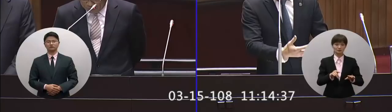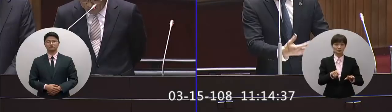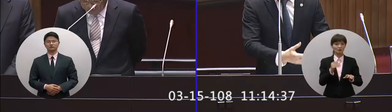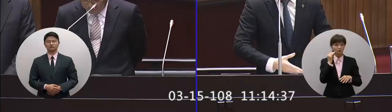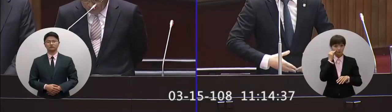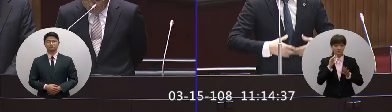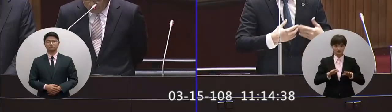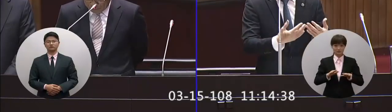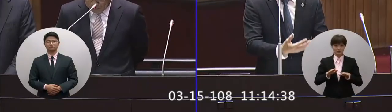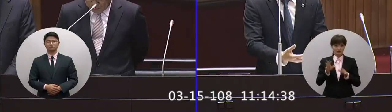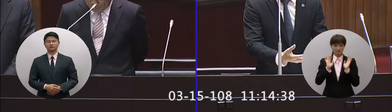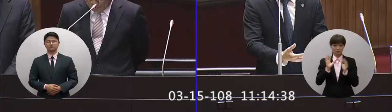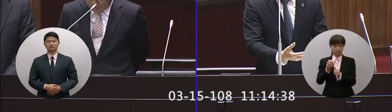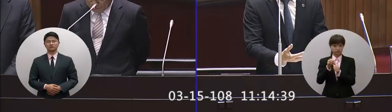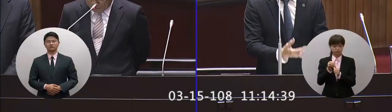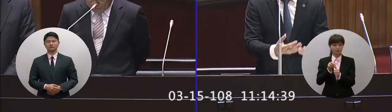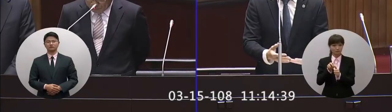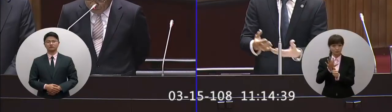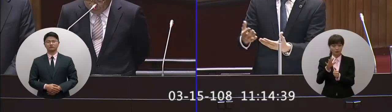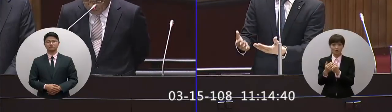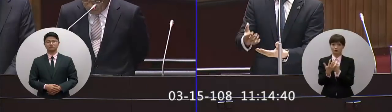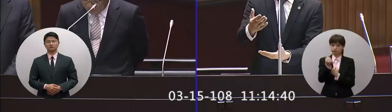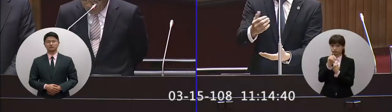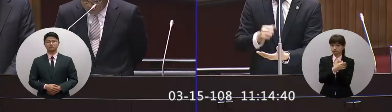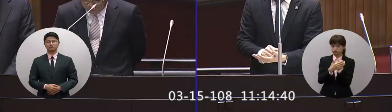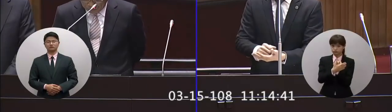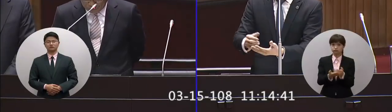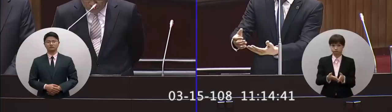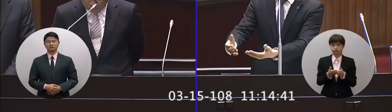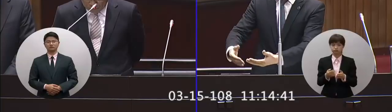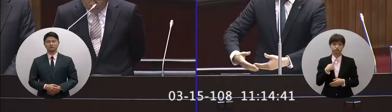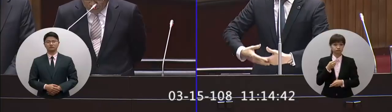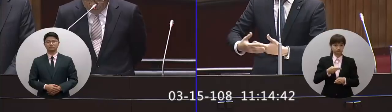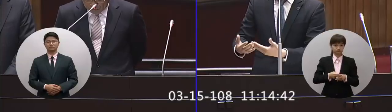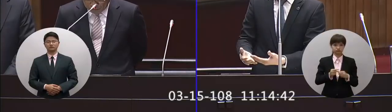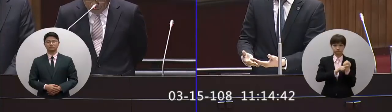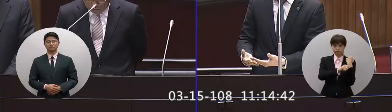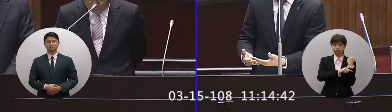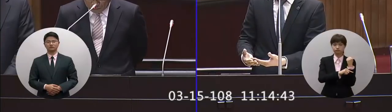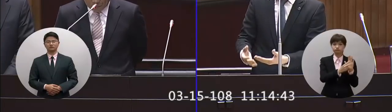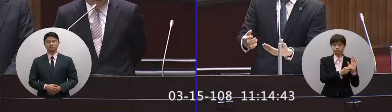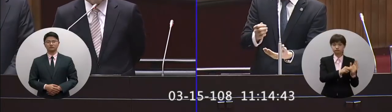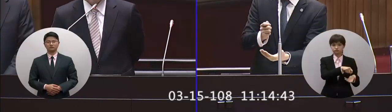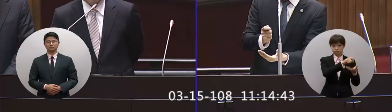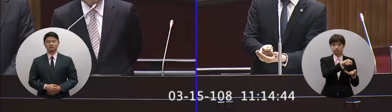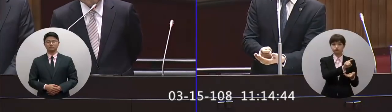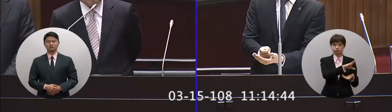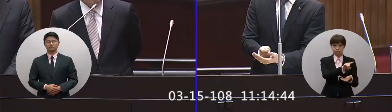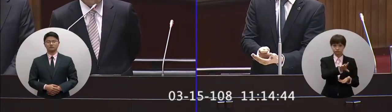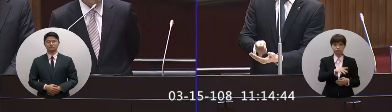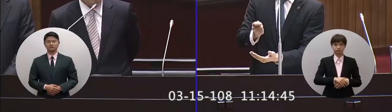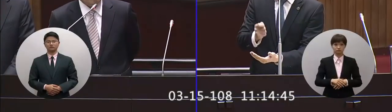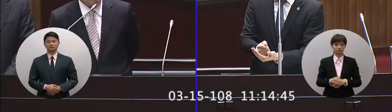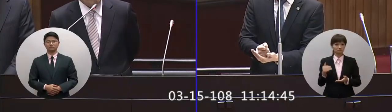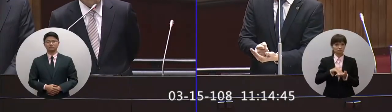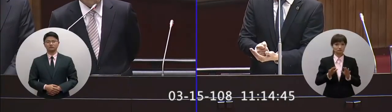个囡仔，咱安怎要安怎来甲保障？啊，那安尼咱其实呢，我相信法务部嘛有提到足侪即个案例啦吼。到底即卖现主